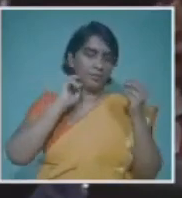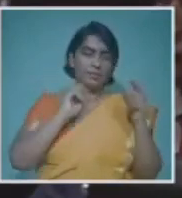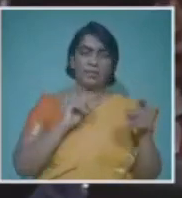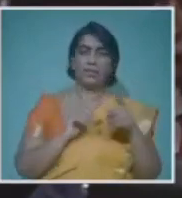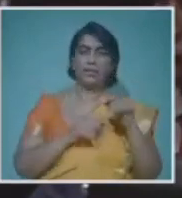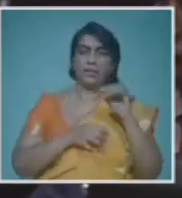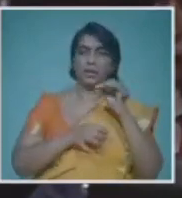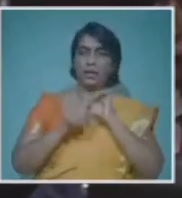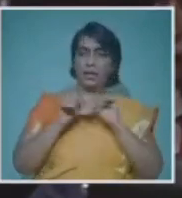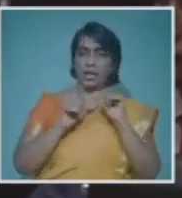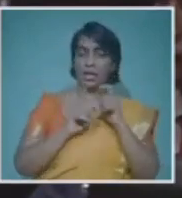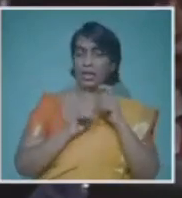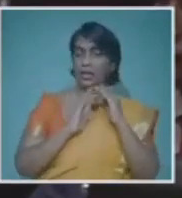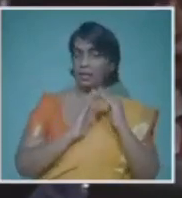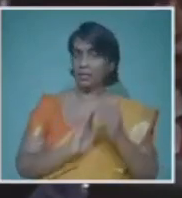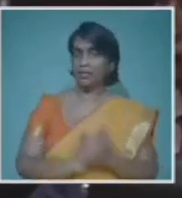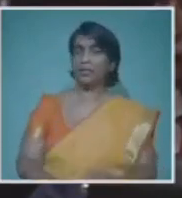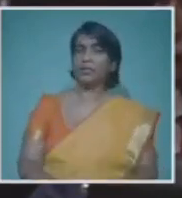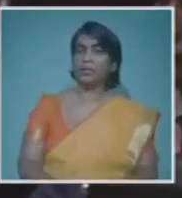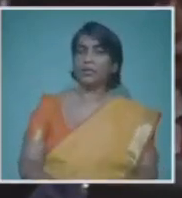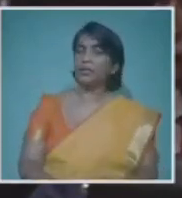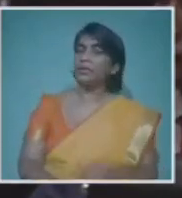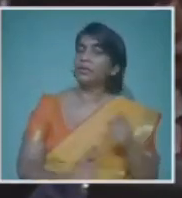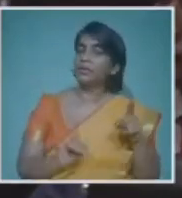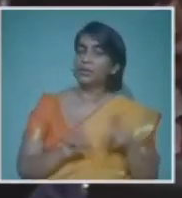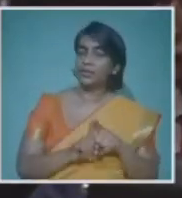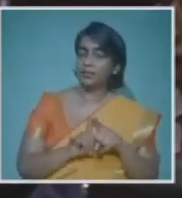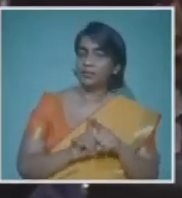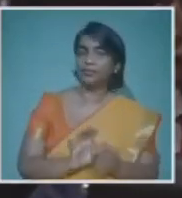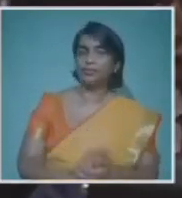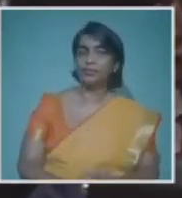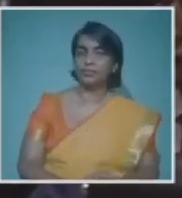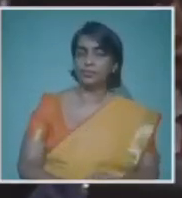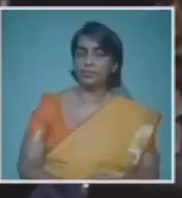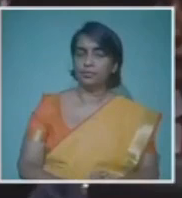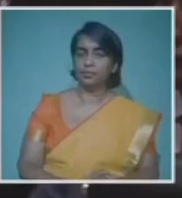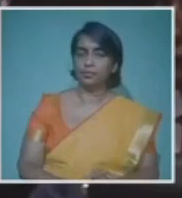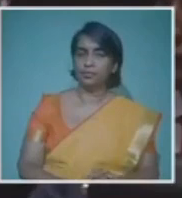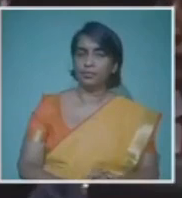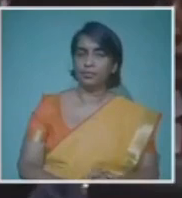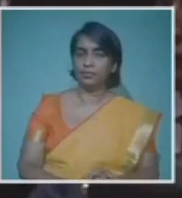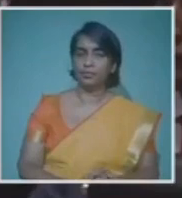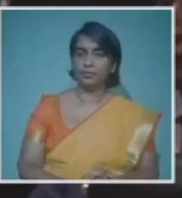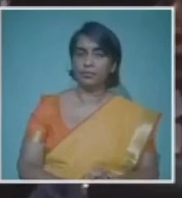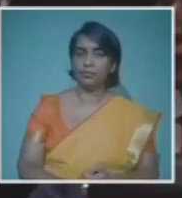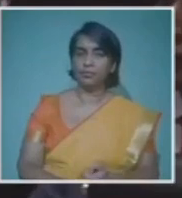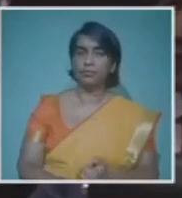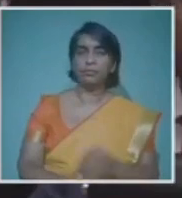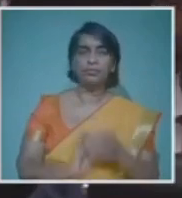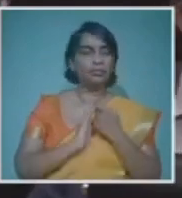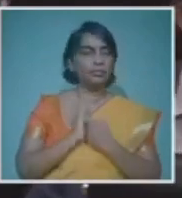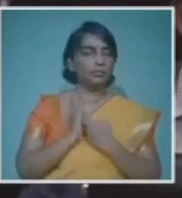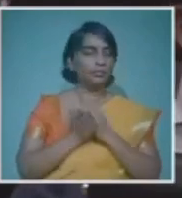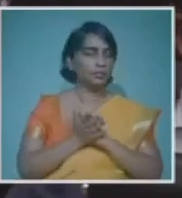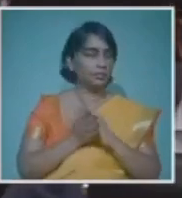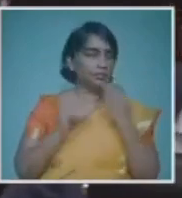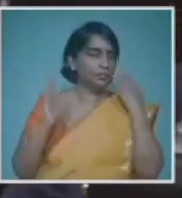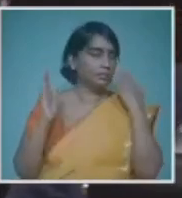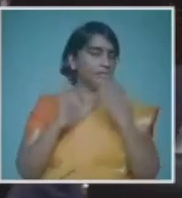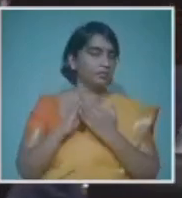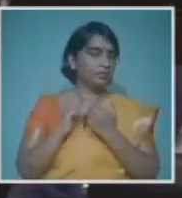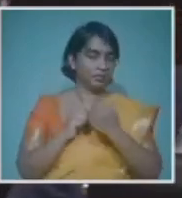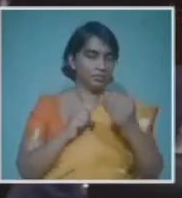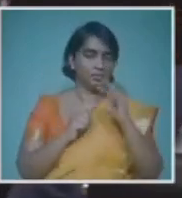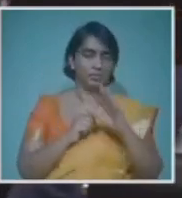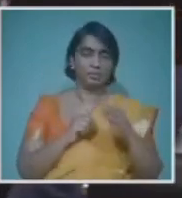රස පරීක්ෂක දෙපාර්තමේන්තුවට. ඒ වගේම අපි යුක්තිය පසඳලීමේ ක්‍රියාවලියේදී ප්‍රමුඛත්වයක් ලබා දීලා